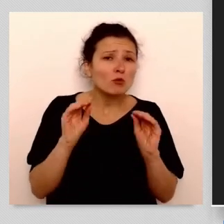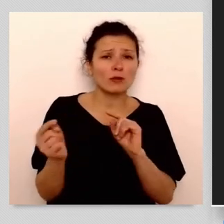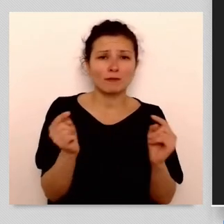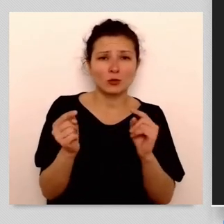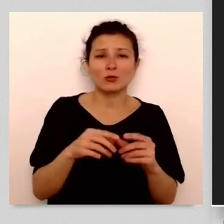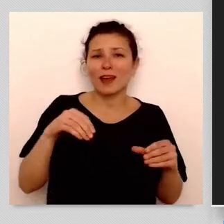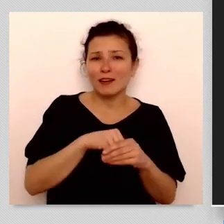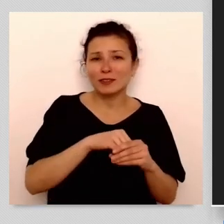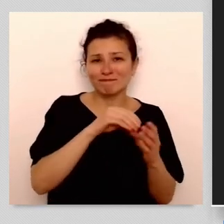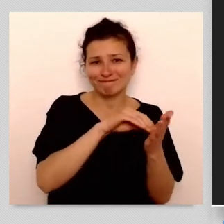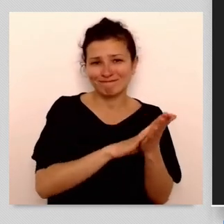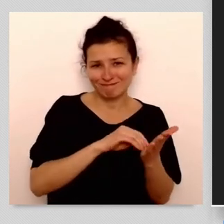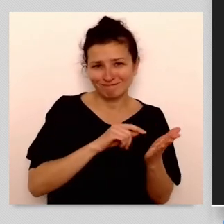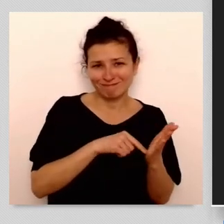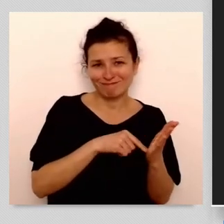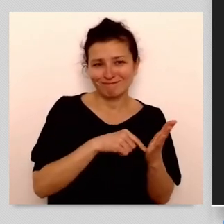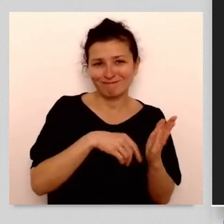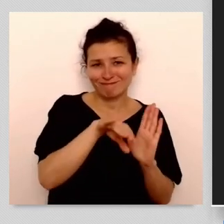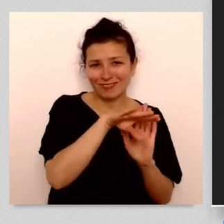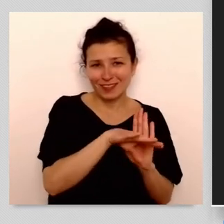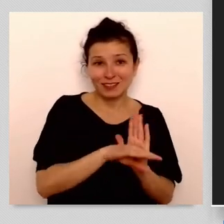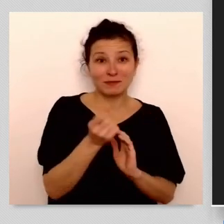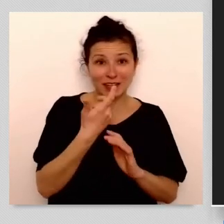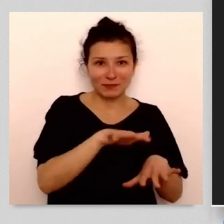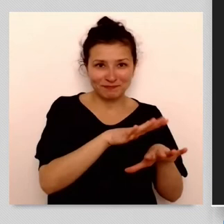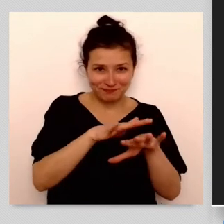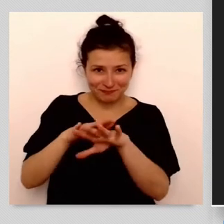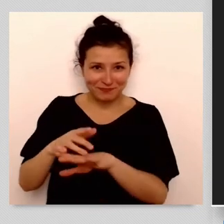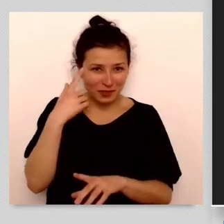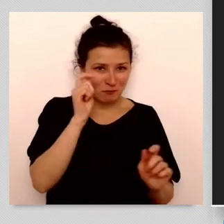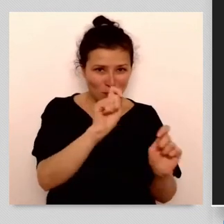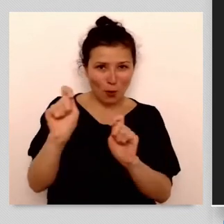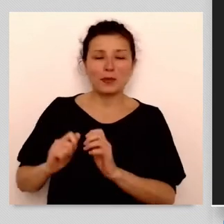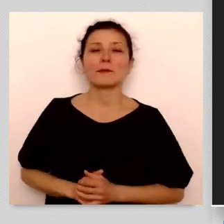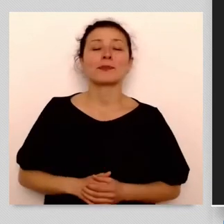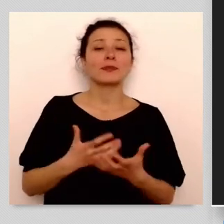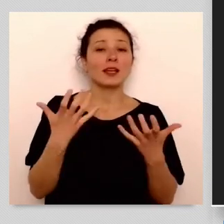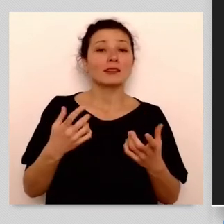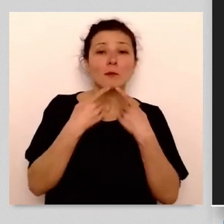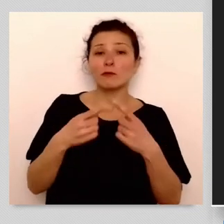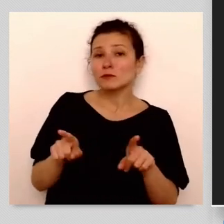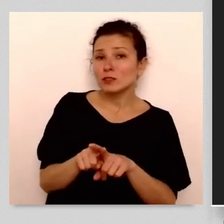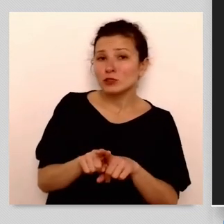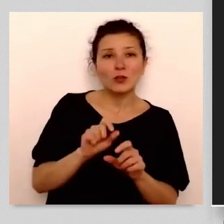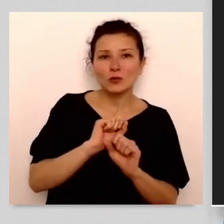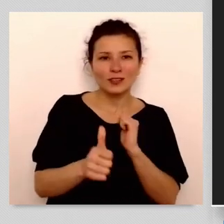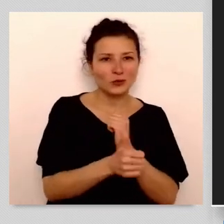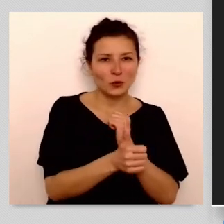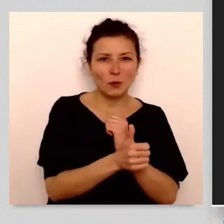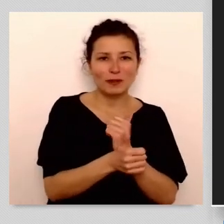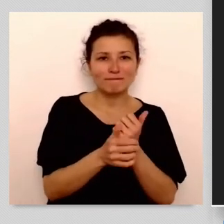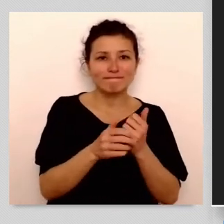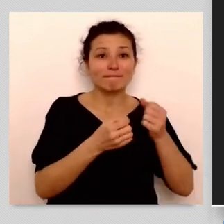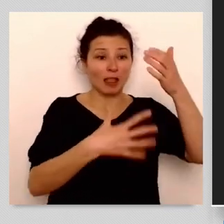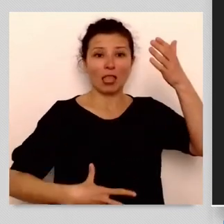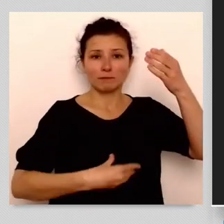zawiera pewne tezy, które zaraz przypomnę. I chcę jeszcze powiedzieć, że nie jest to dokument zamknięty. To